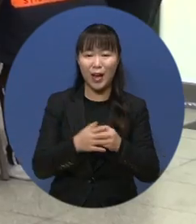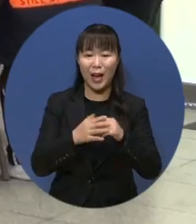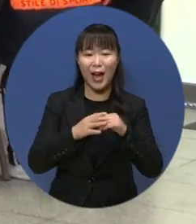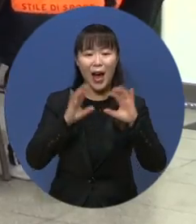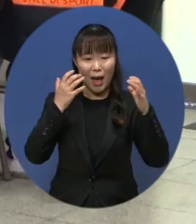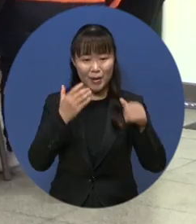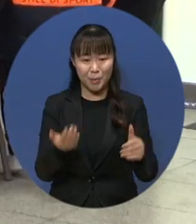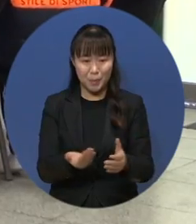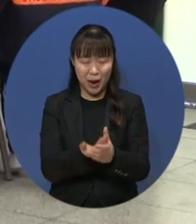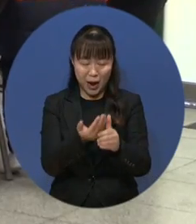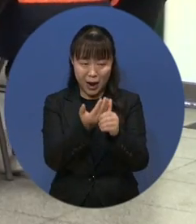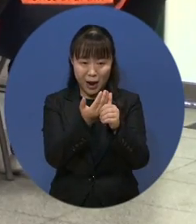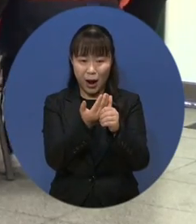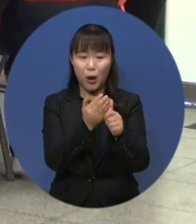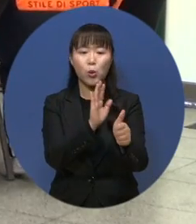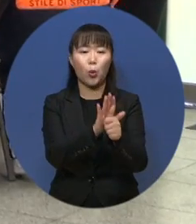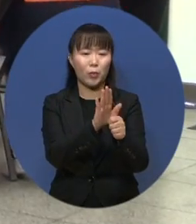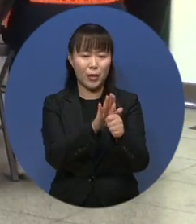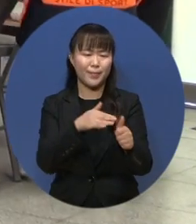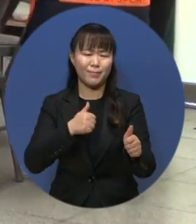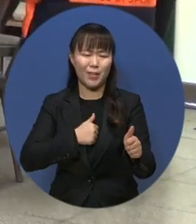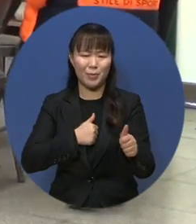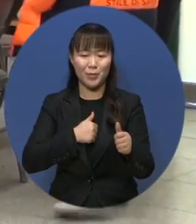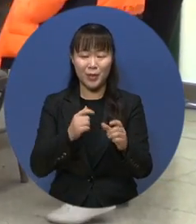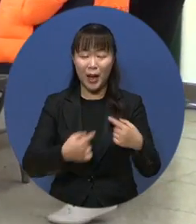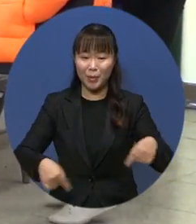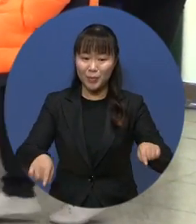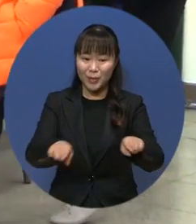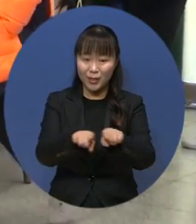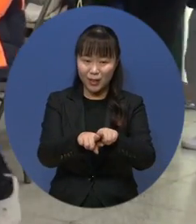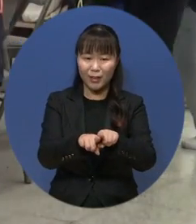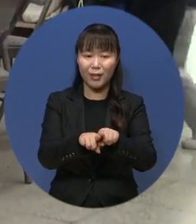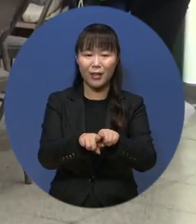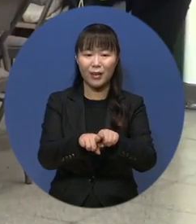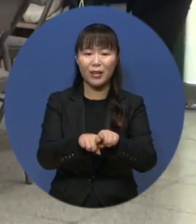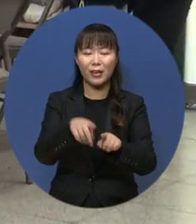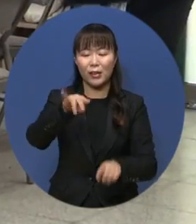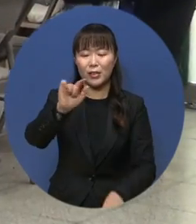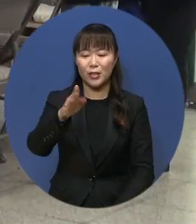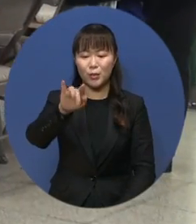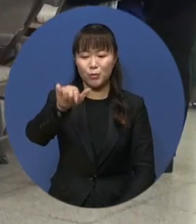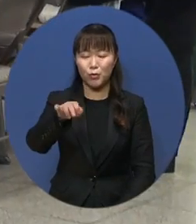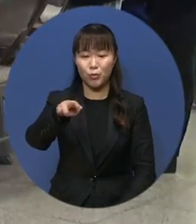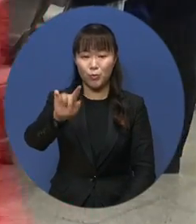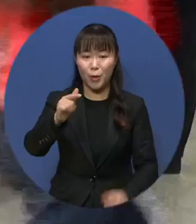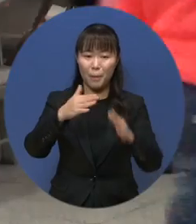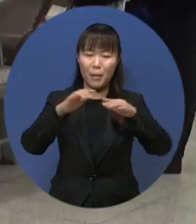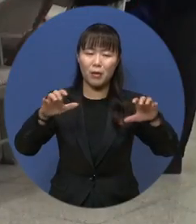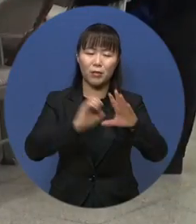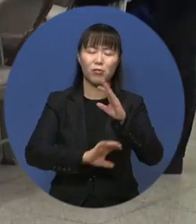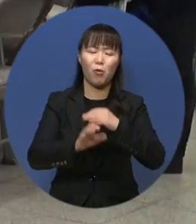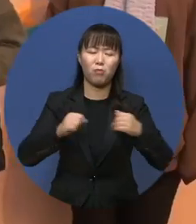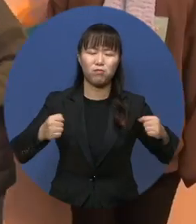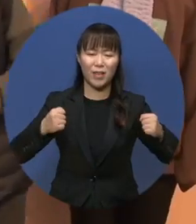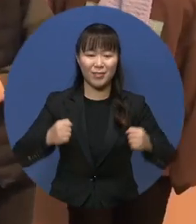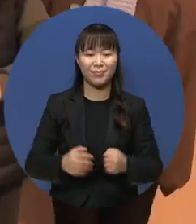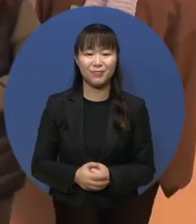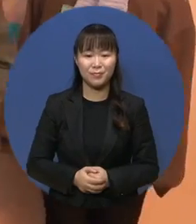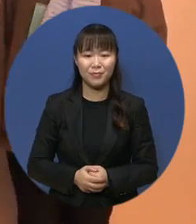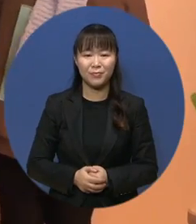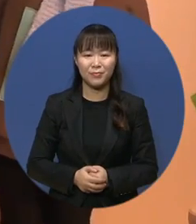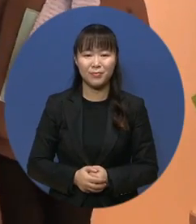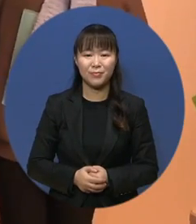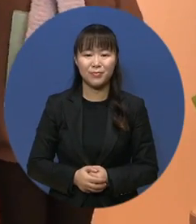아이의 성장을 돕는다는 자부심이 더해져 신북면 마을은 활기가 더해지고 있습니다.